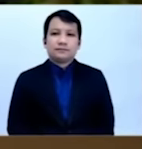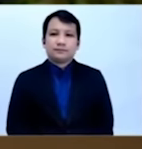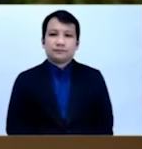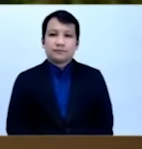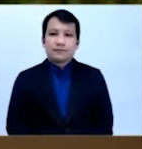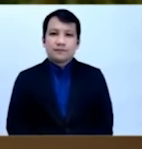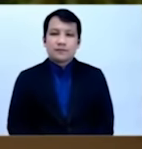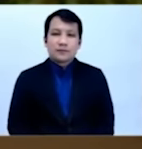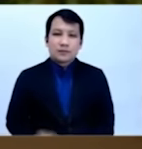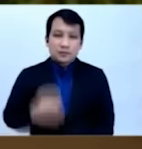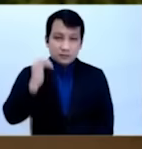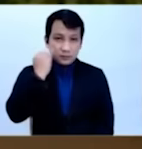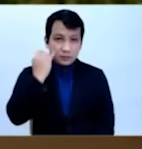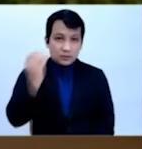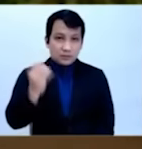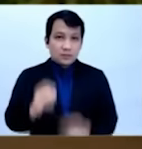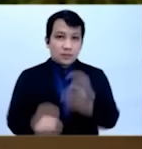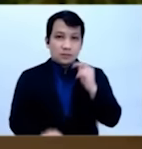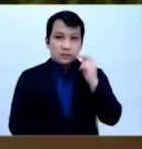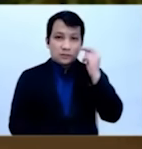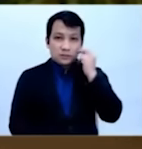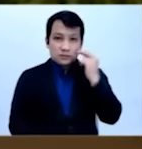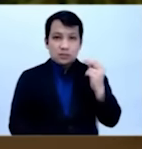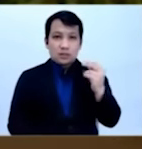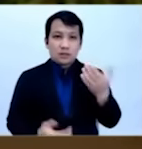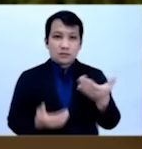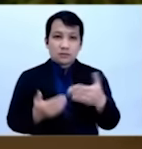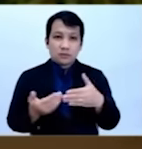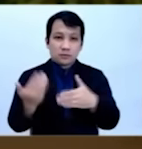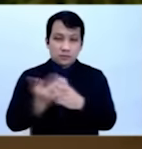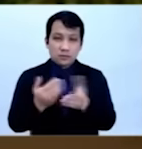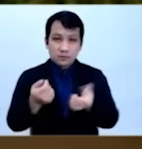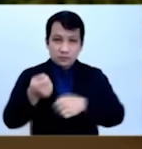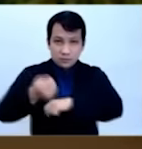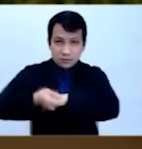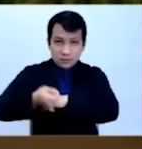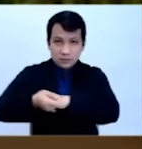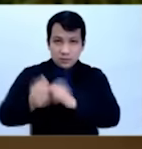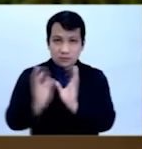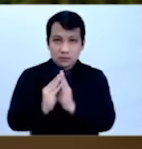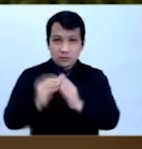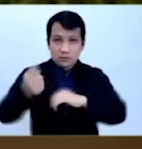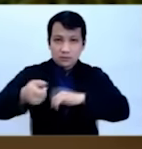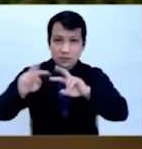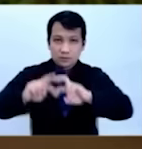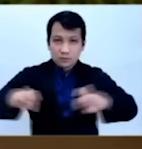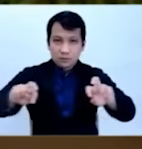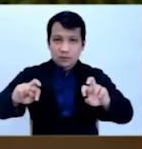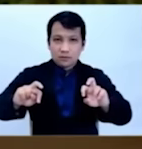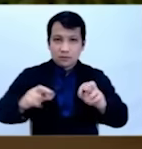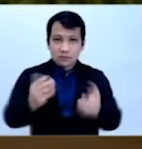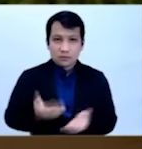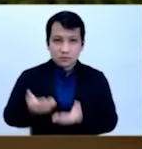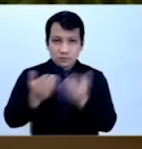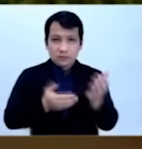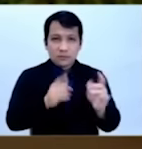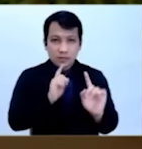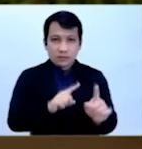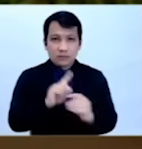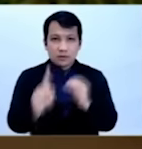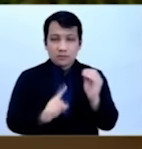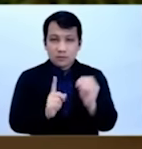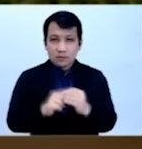Jess, Nikki, magsasagawa muli ng Senate hearing ang Senado. Kaugnay pa rin para makapagsumiti sila ng report tungkol sa isyong